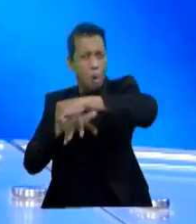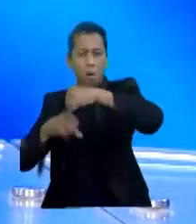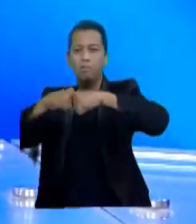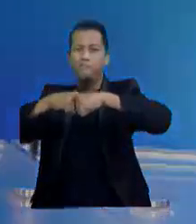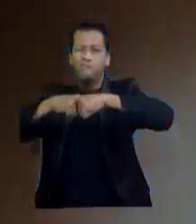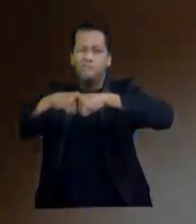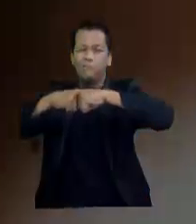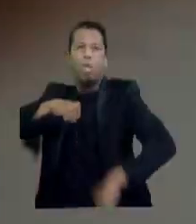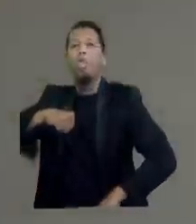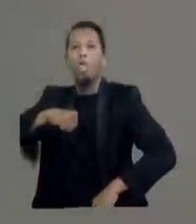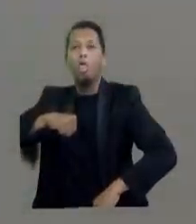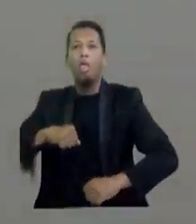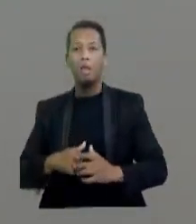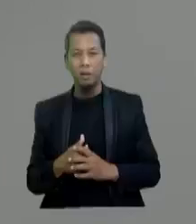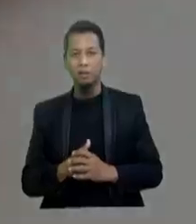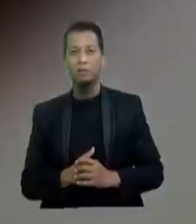terputus.